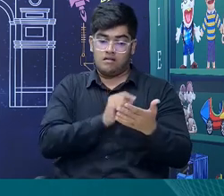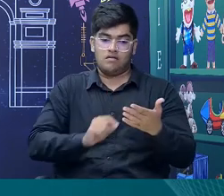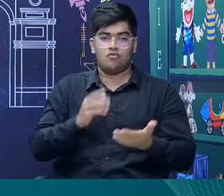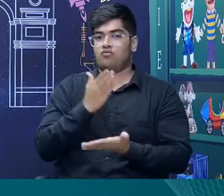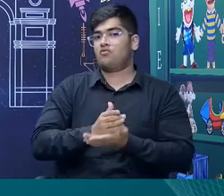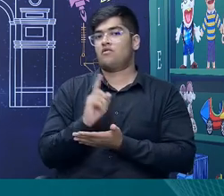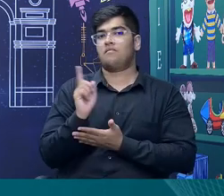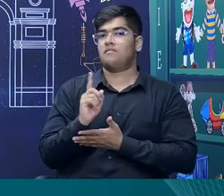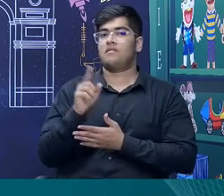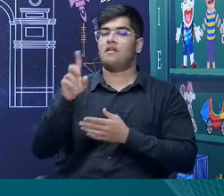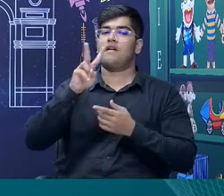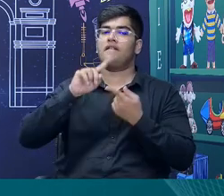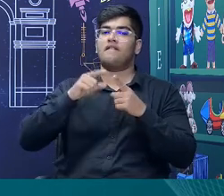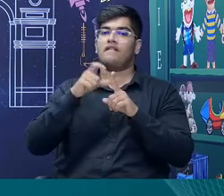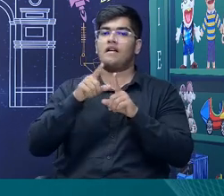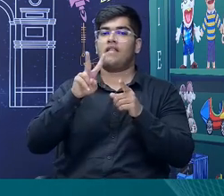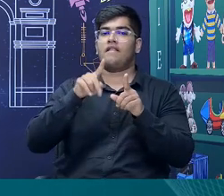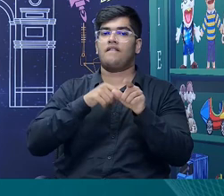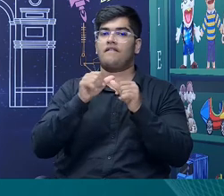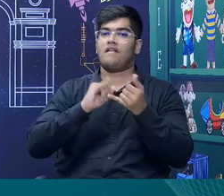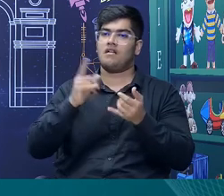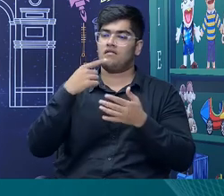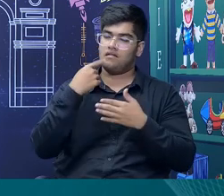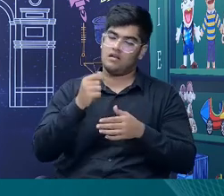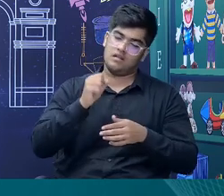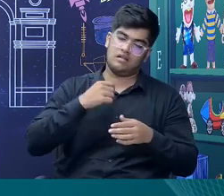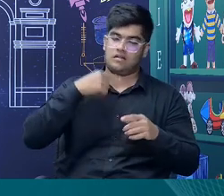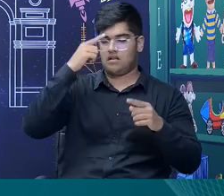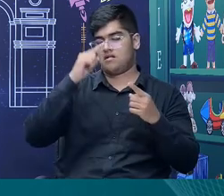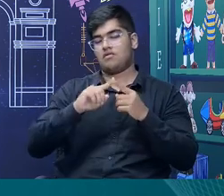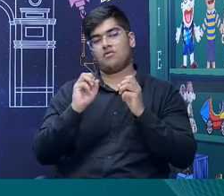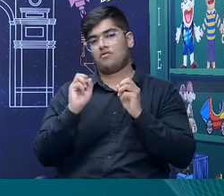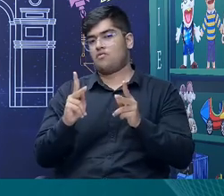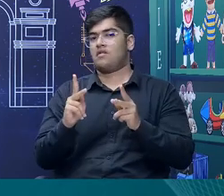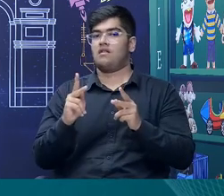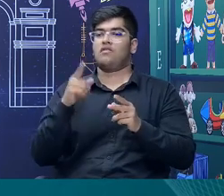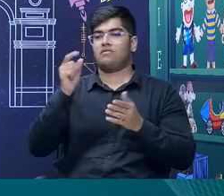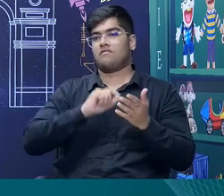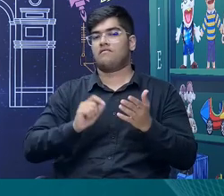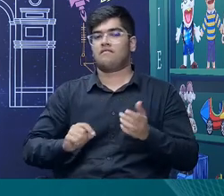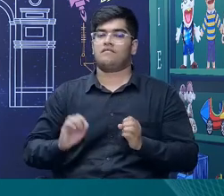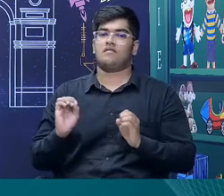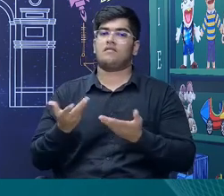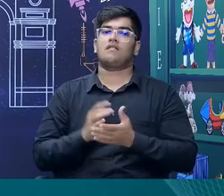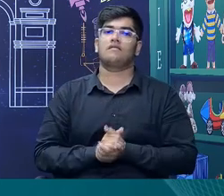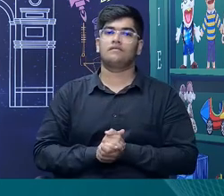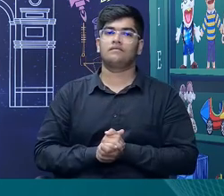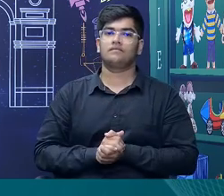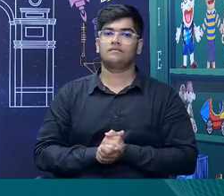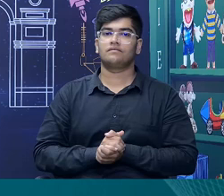तो वेदव्यास जी ने कहा की ठीक है मैं आपकी इस शर्ट को मानता हूं आप लिखिए तो उन्होंने